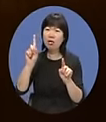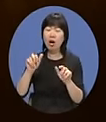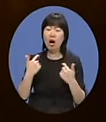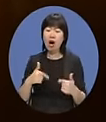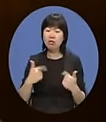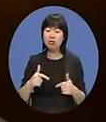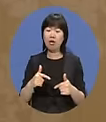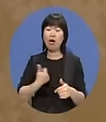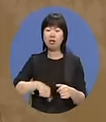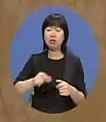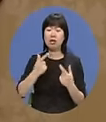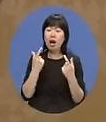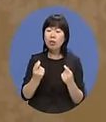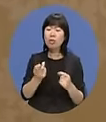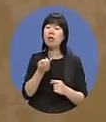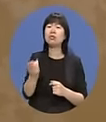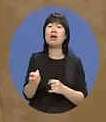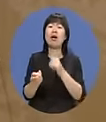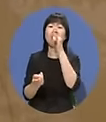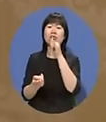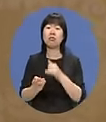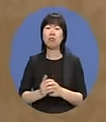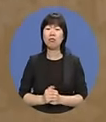끼고 자고.